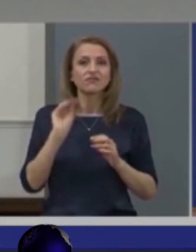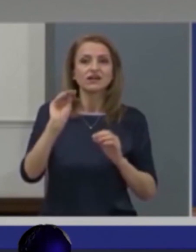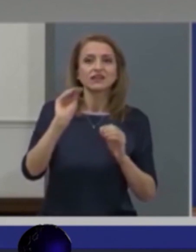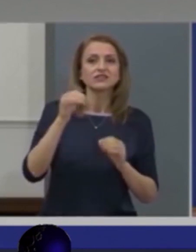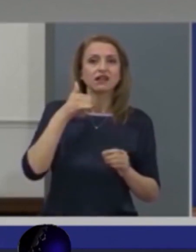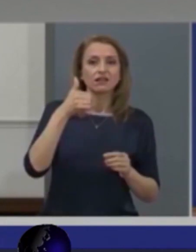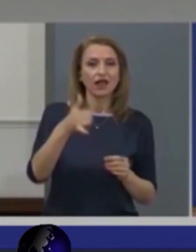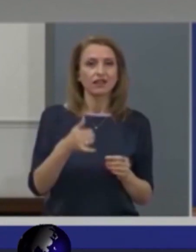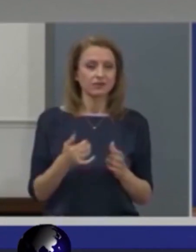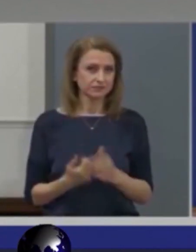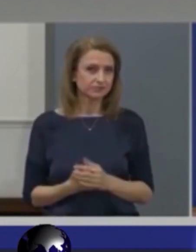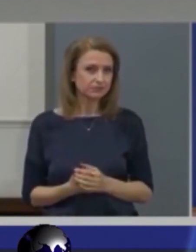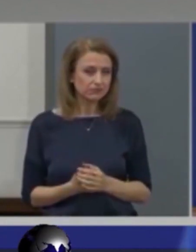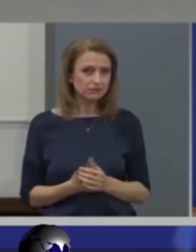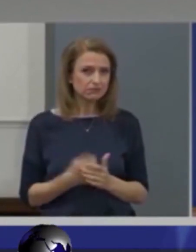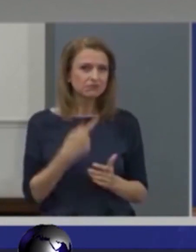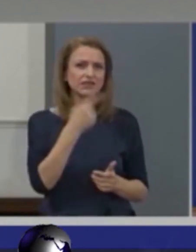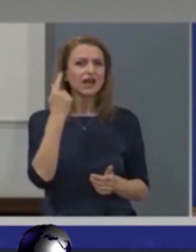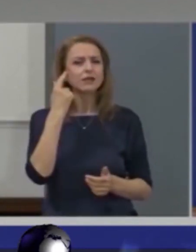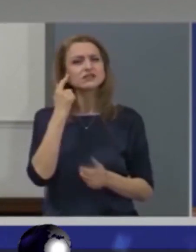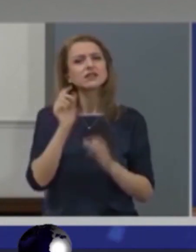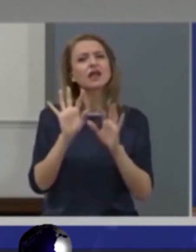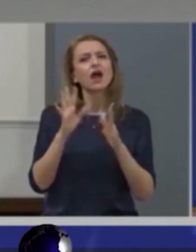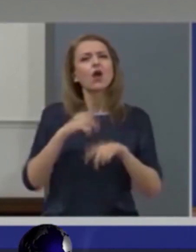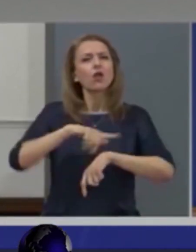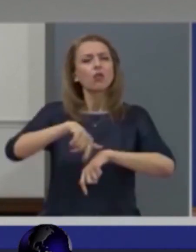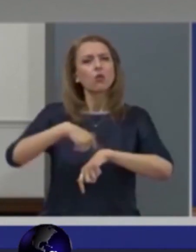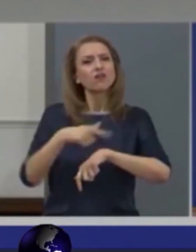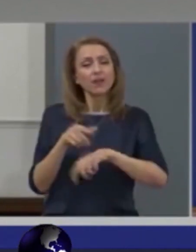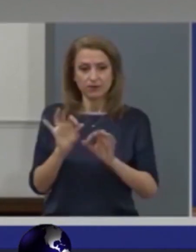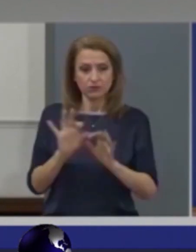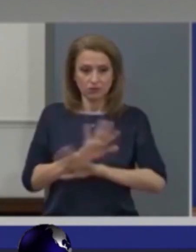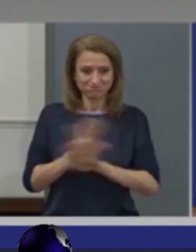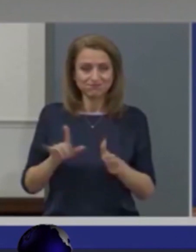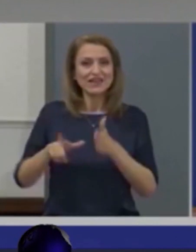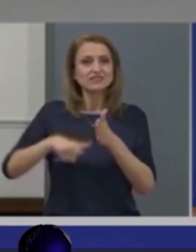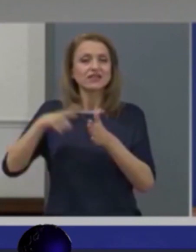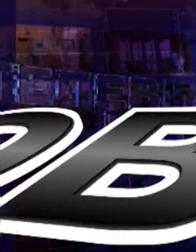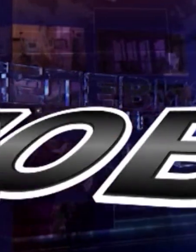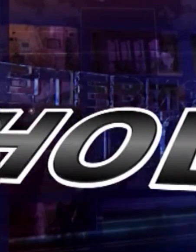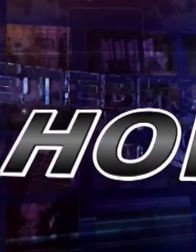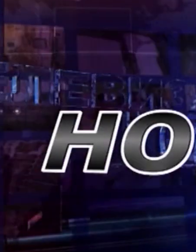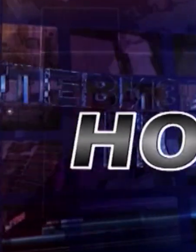предстоящите празници, тъй като се страхува Цветница и Велик ден да не ни вкарат в пика на заразата.